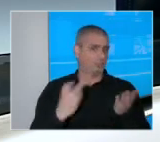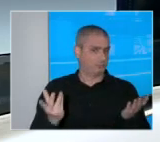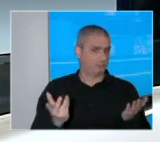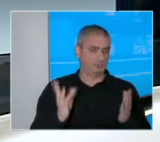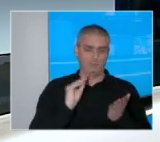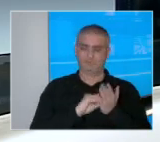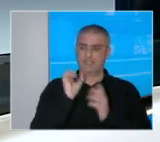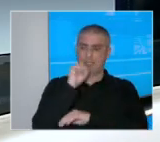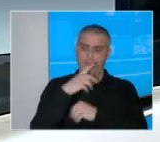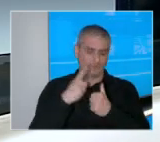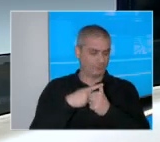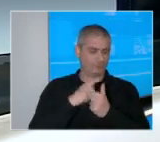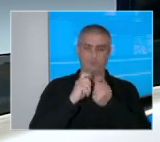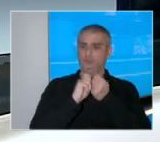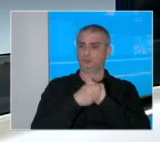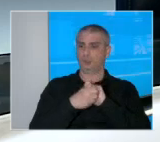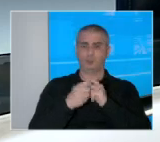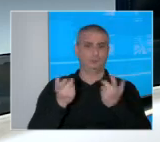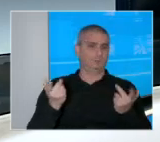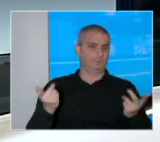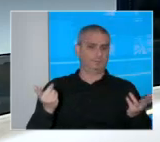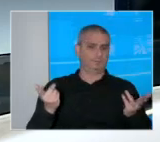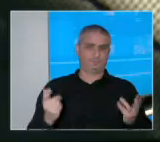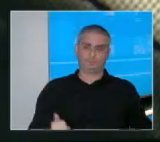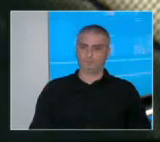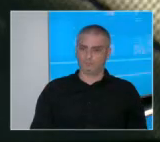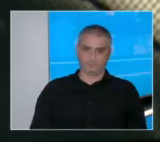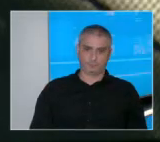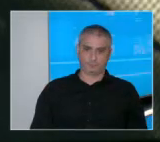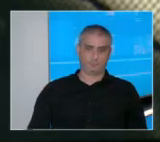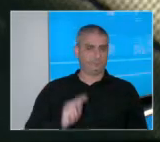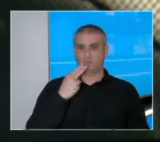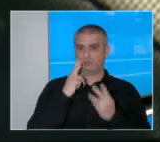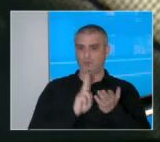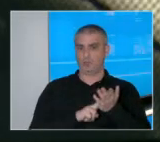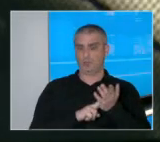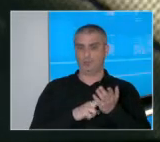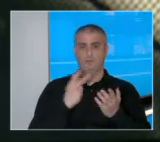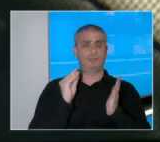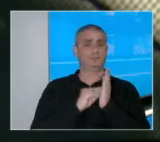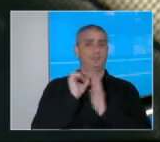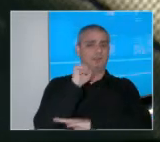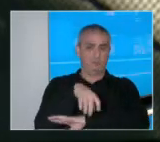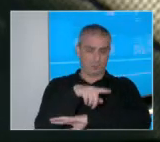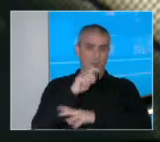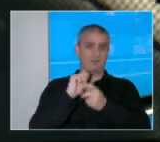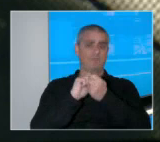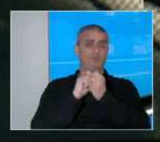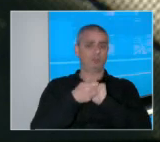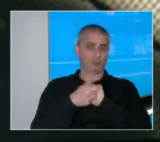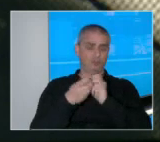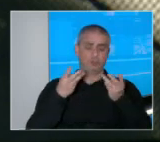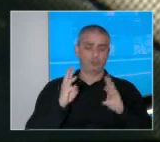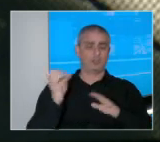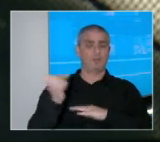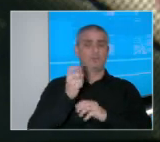פסקת התגברות, שינוי מינוי השופטים, סרטית לנו בקצרה. כל התשובות נכונות כמובן, פסקת התגברות ושינוי